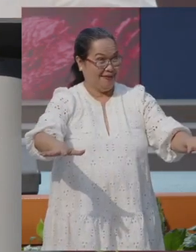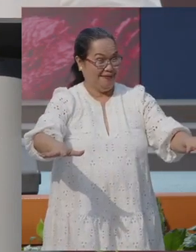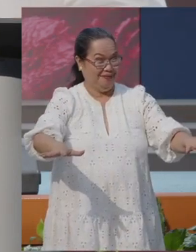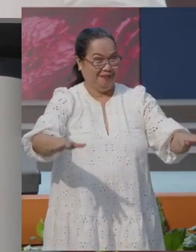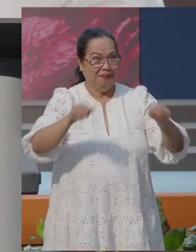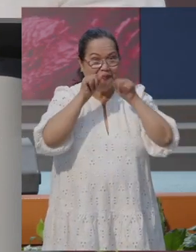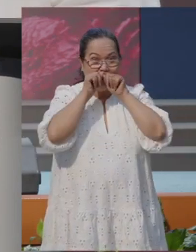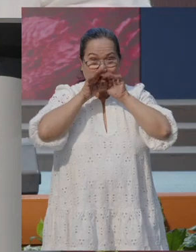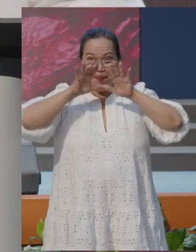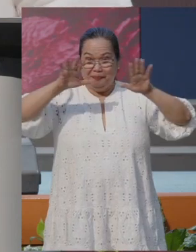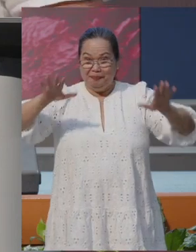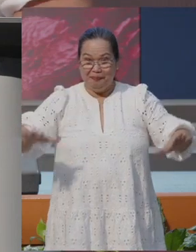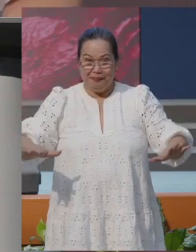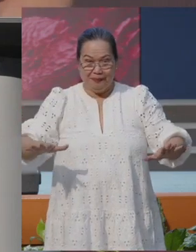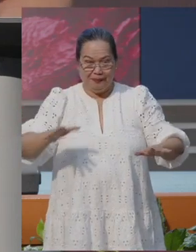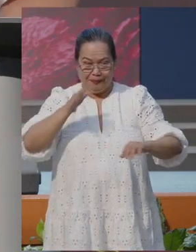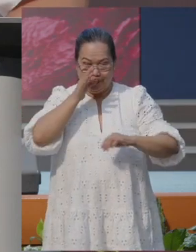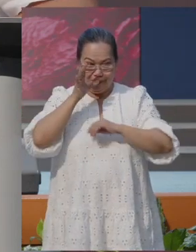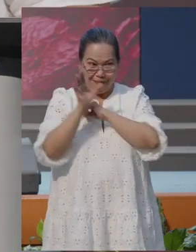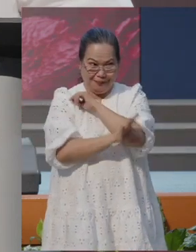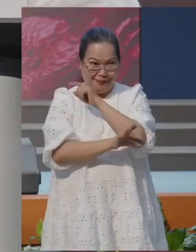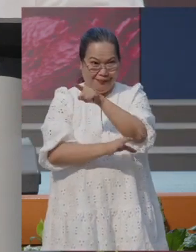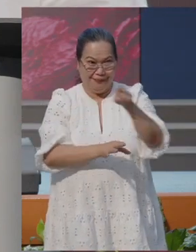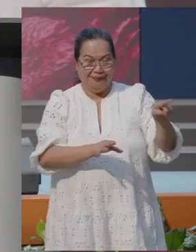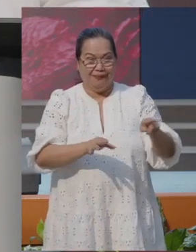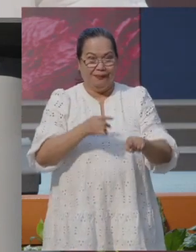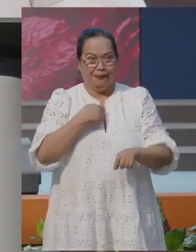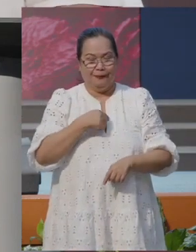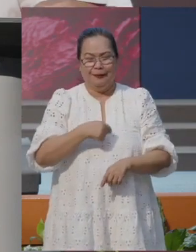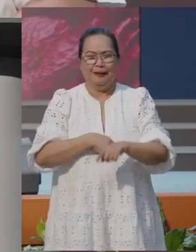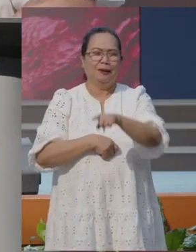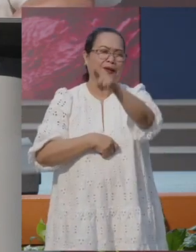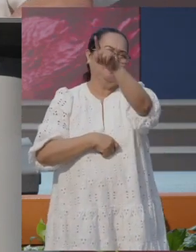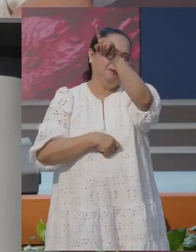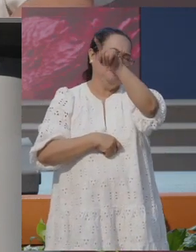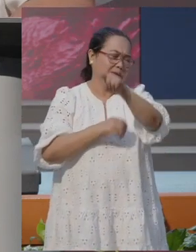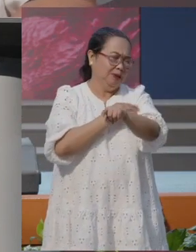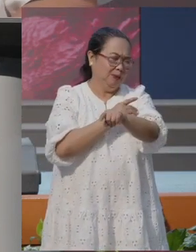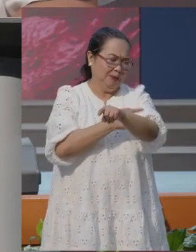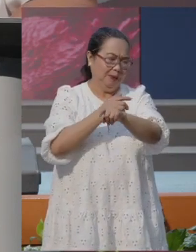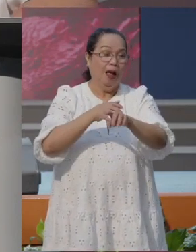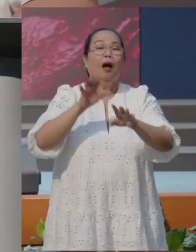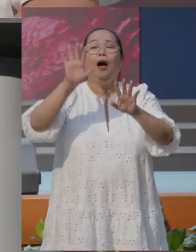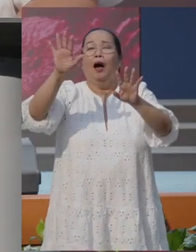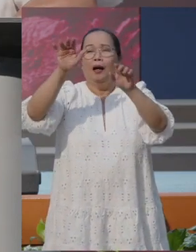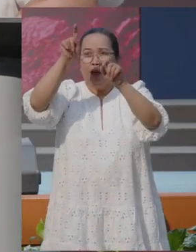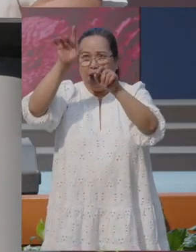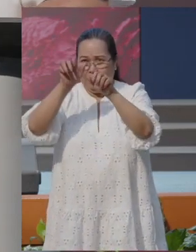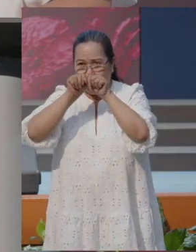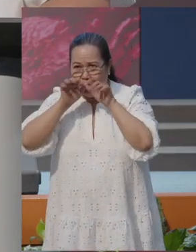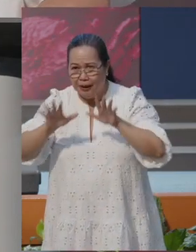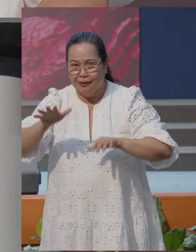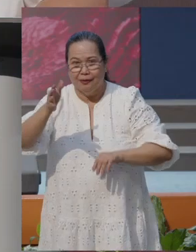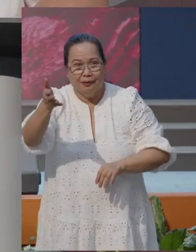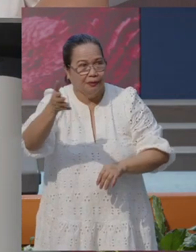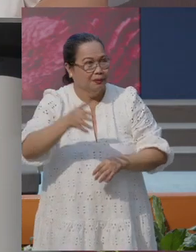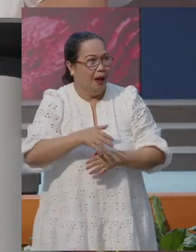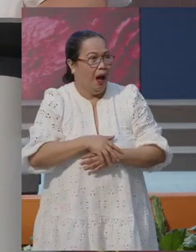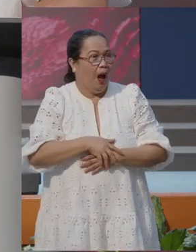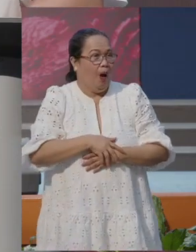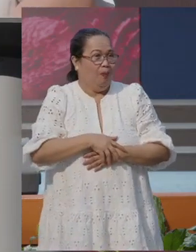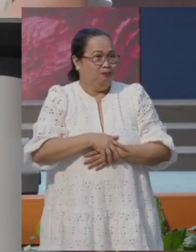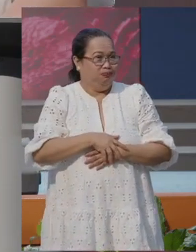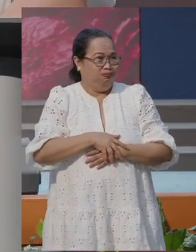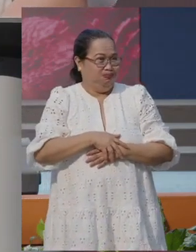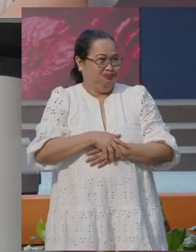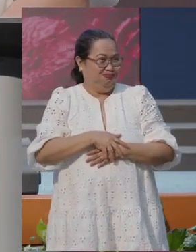mga nagko-curse sa atin, yung mga nagsusumpa sa atin. Bless, ang salita doon ay